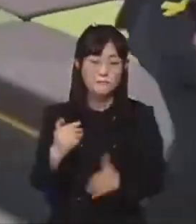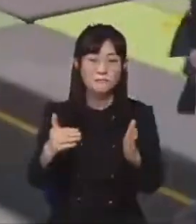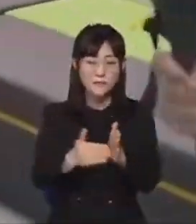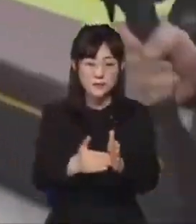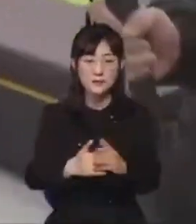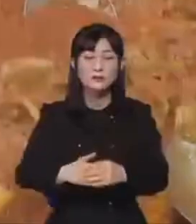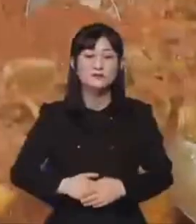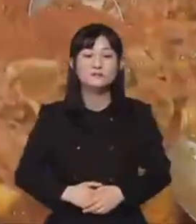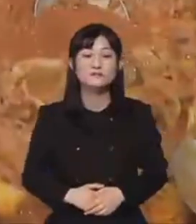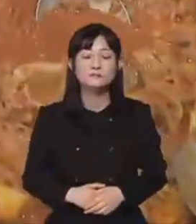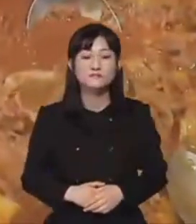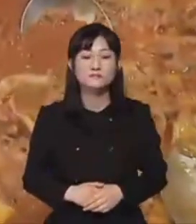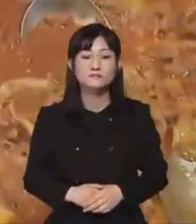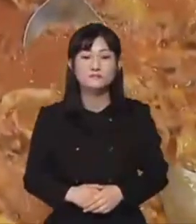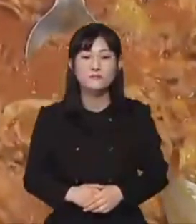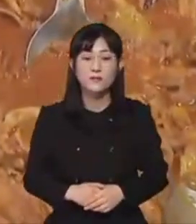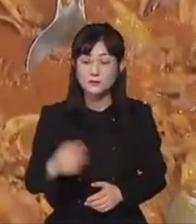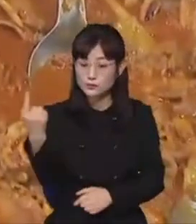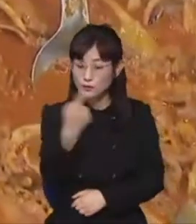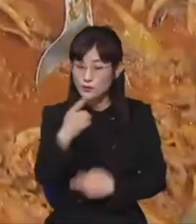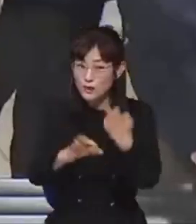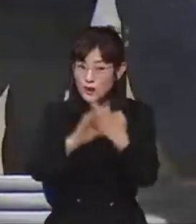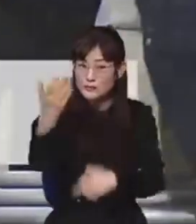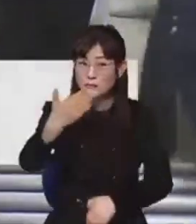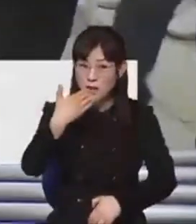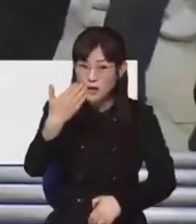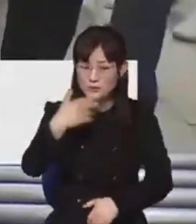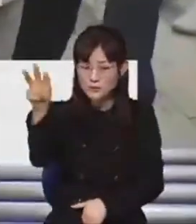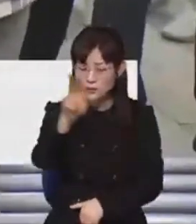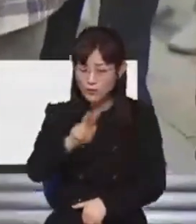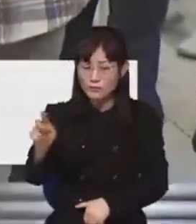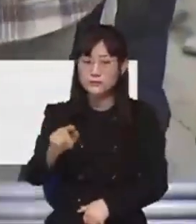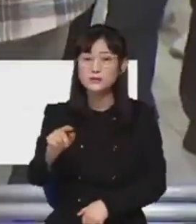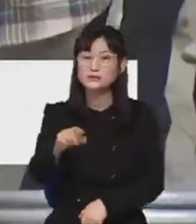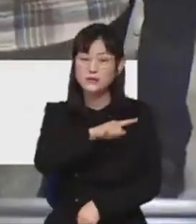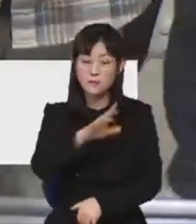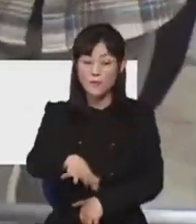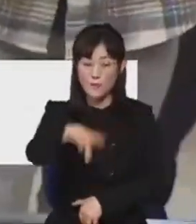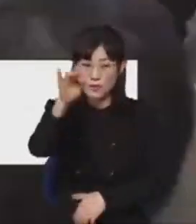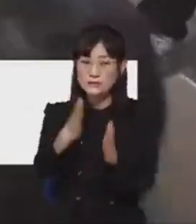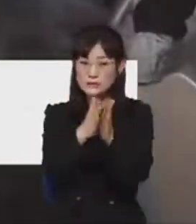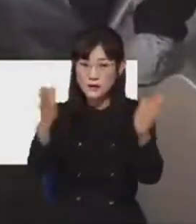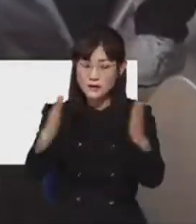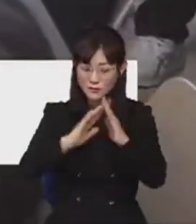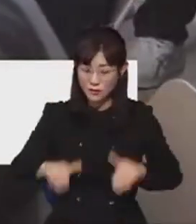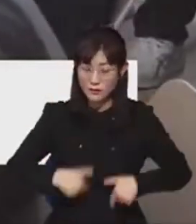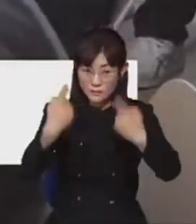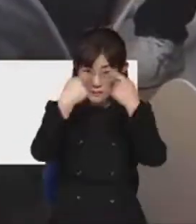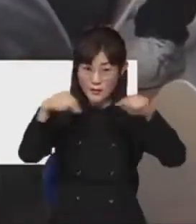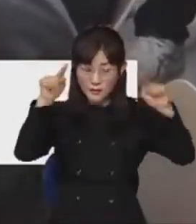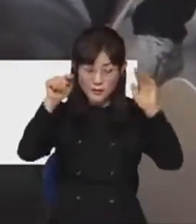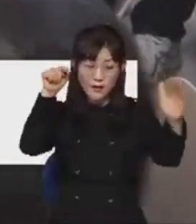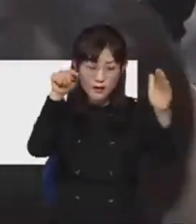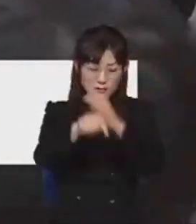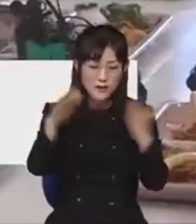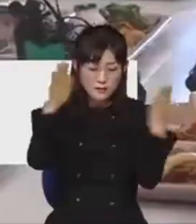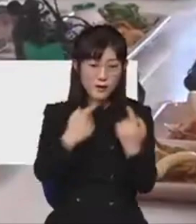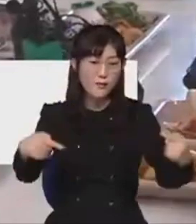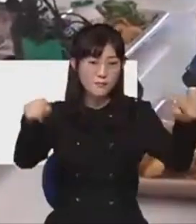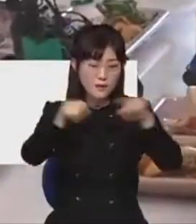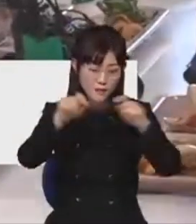찾았습니다. 천원 아침밥을 전국에서 처음으로 시행한 전남대를 찾아 학생들과 함께 식사를